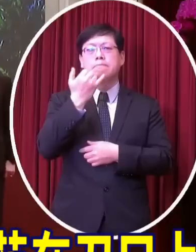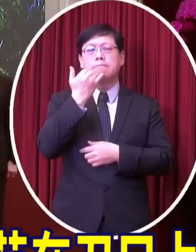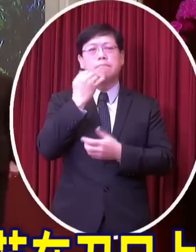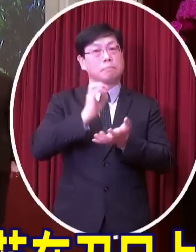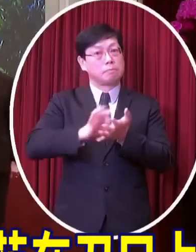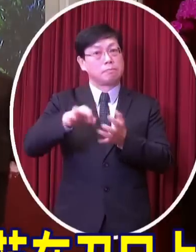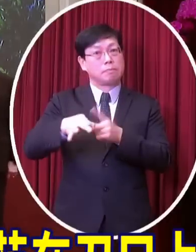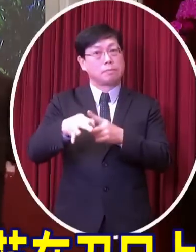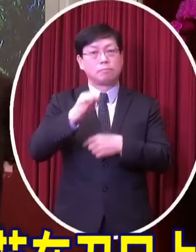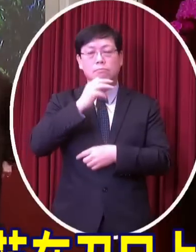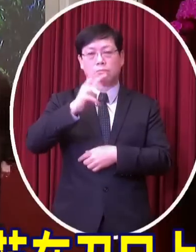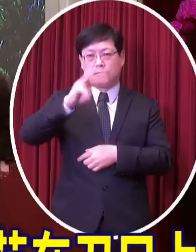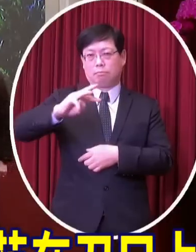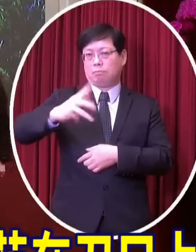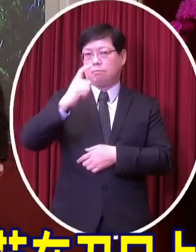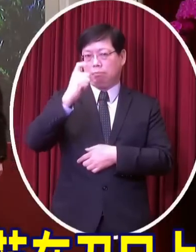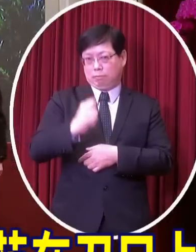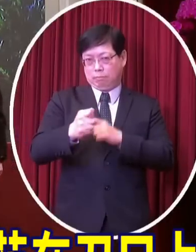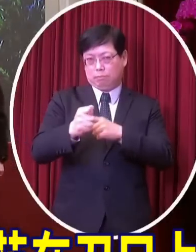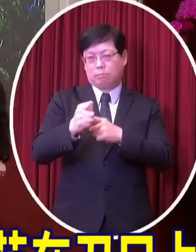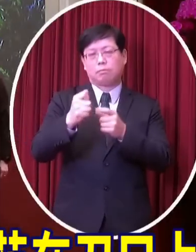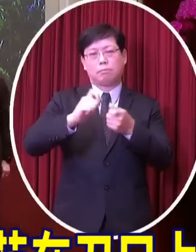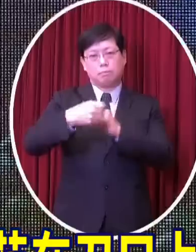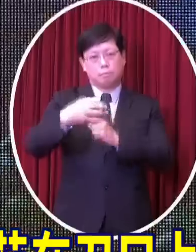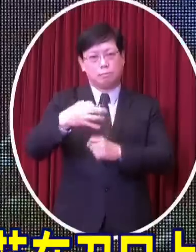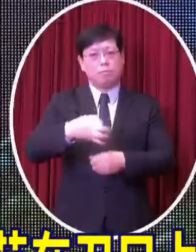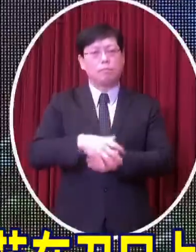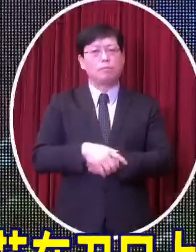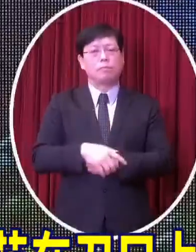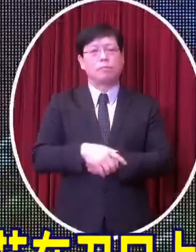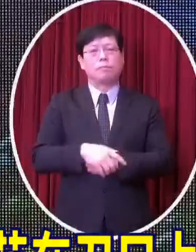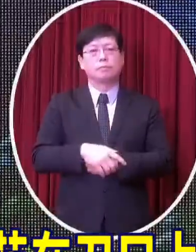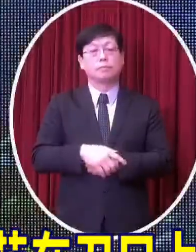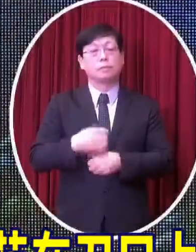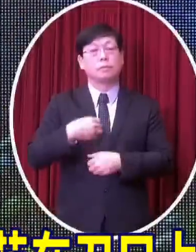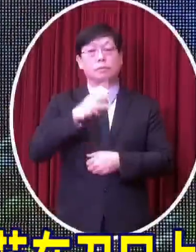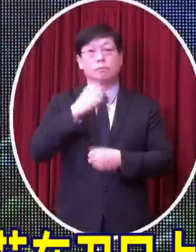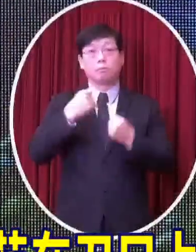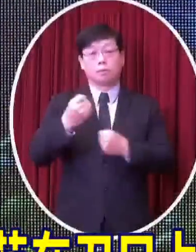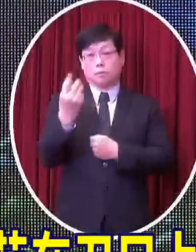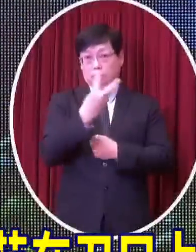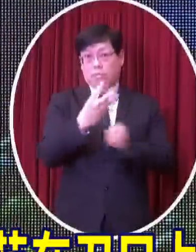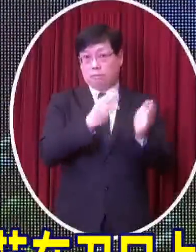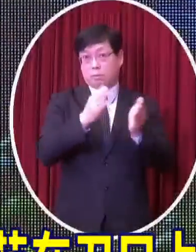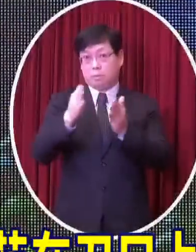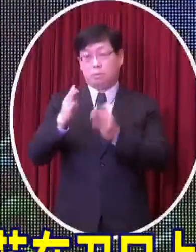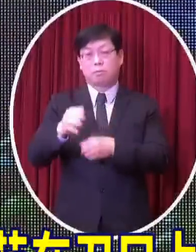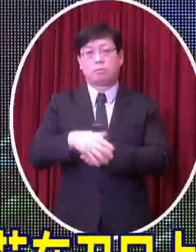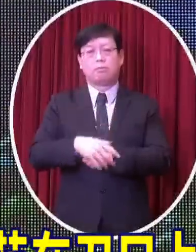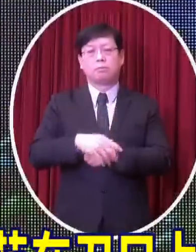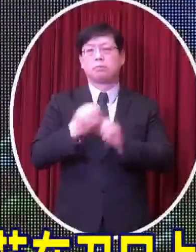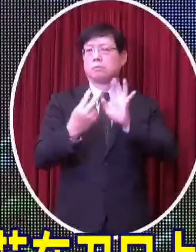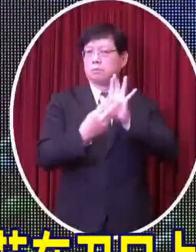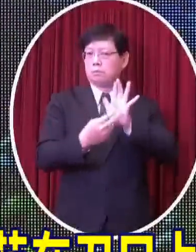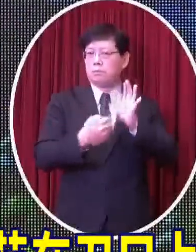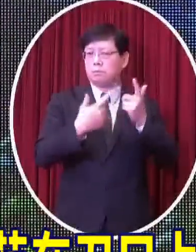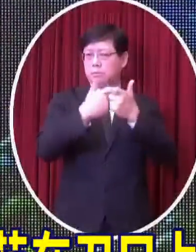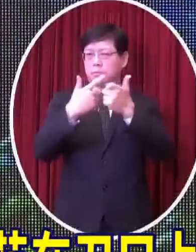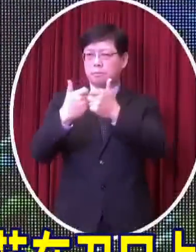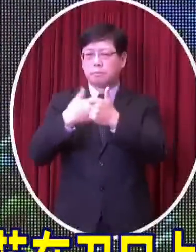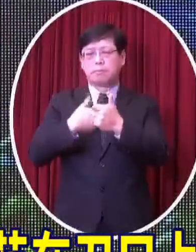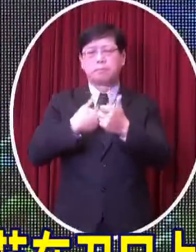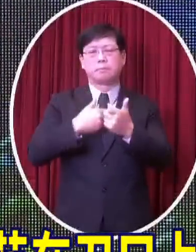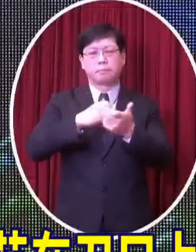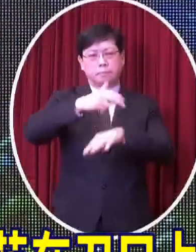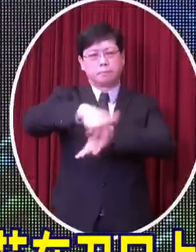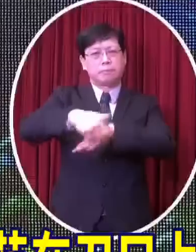的是3800亿的税收，那这我们是从三个面向来分做四部曲来